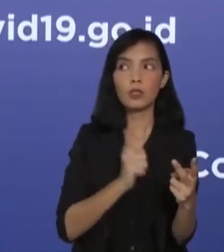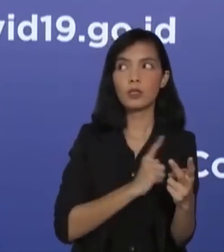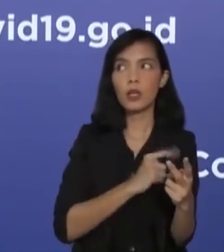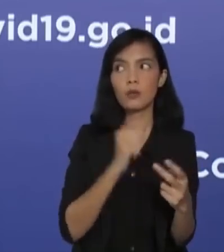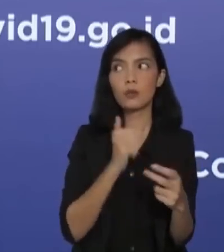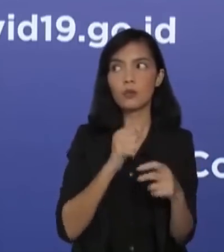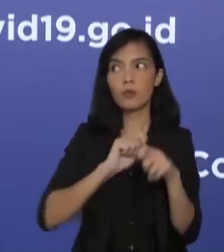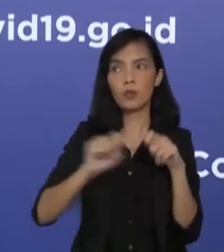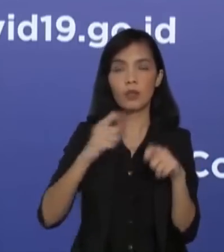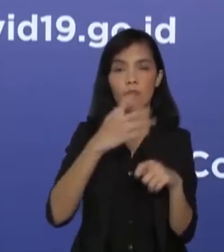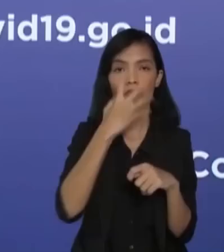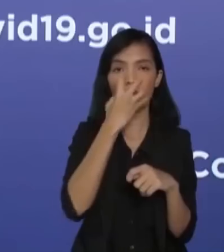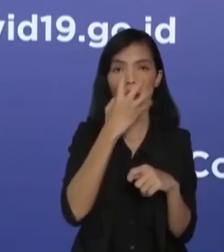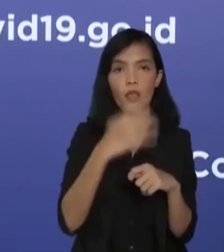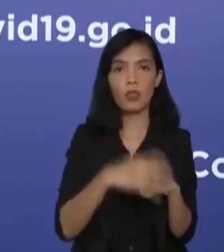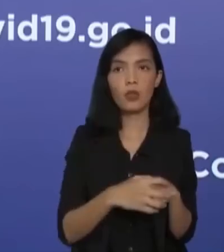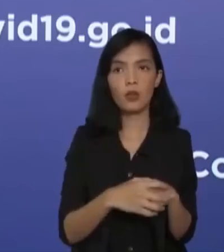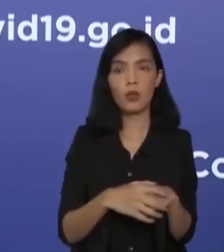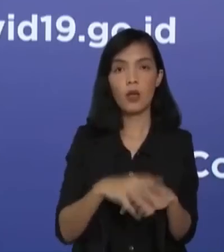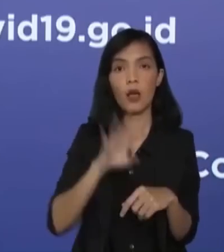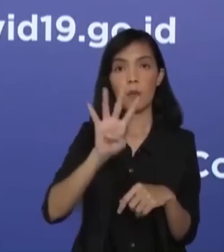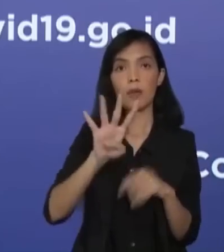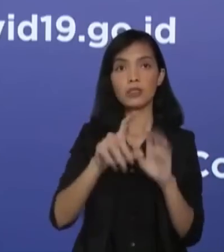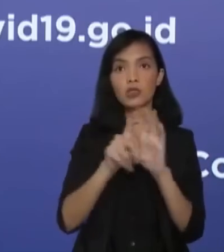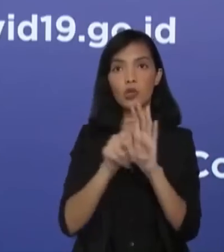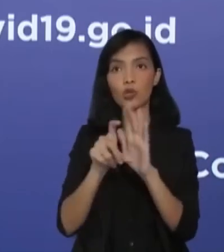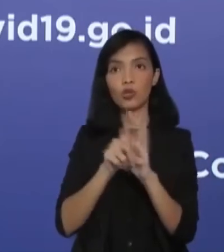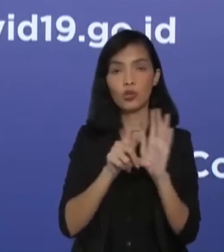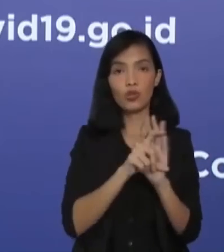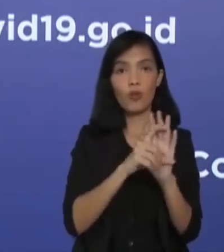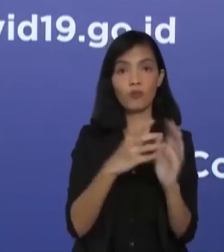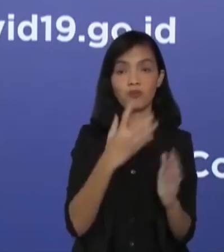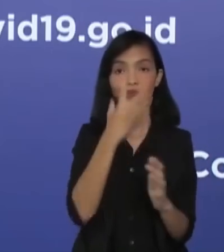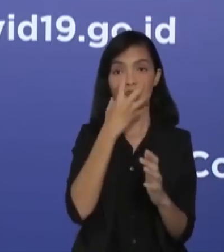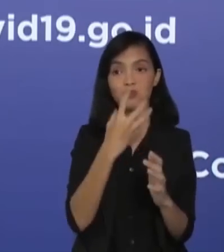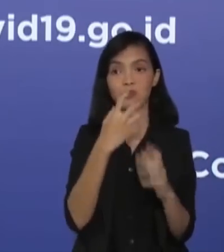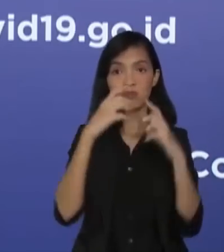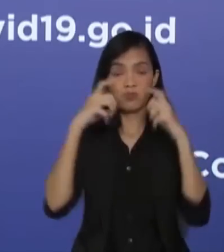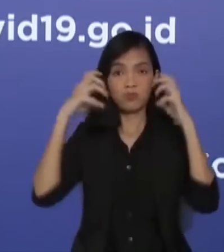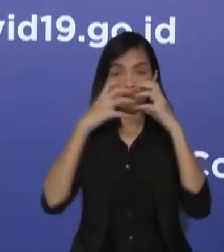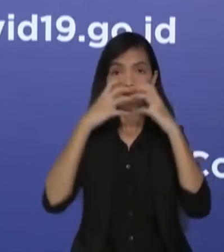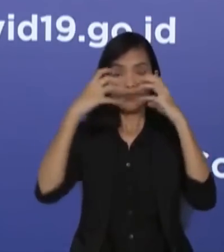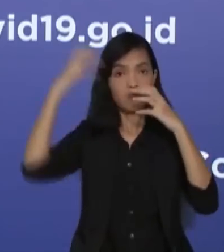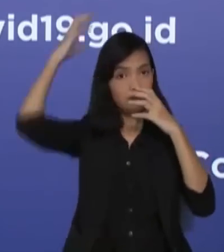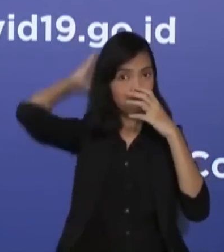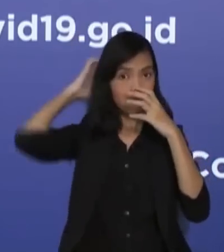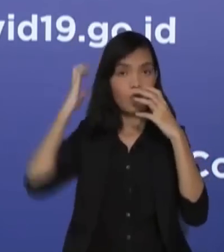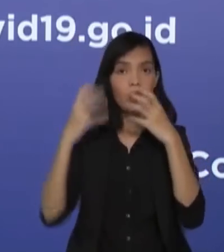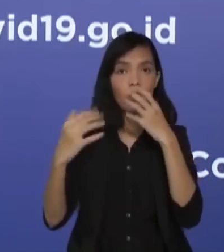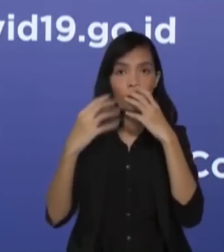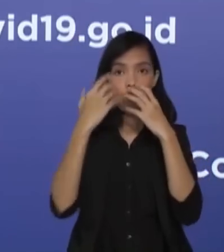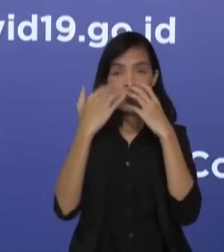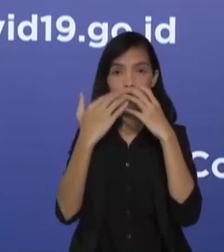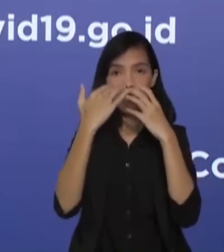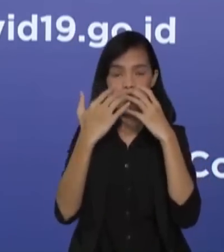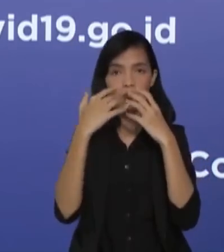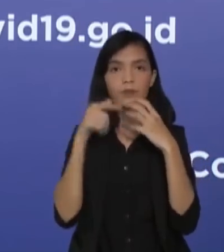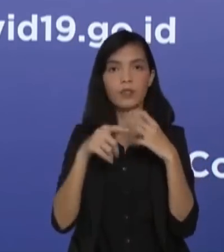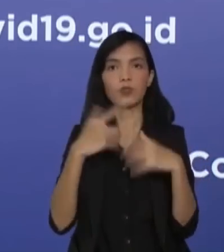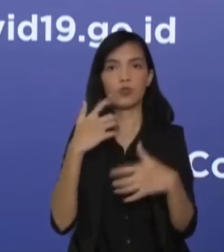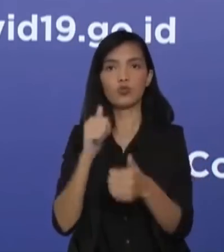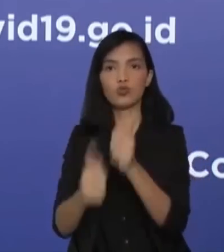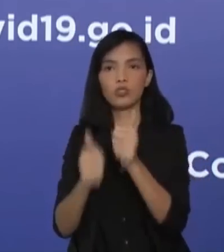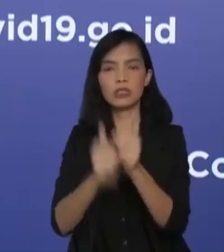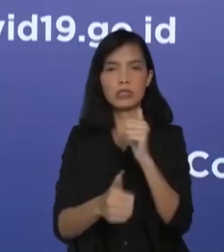memproduksi ventilator tersebut. 4 prototipe ventilator yang saat ini sudah melalui proses pengujian BPFK dan saat ini sedang uji